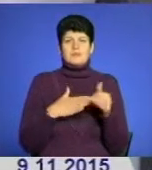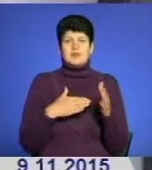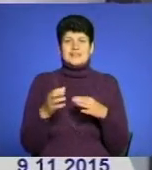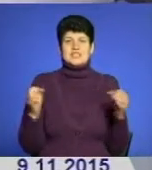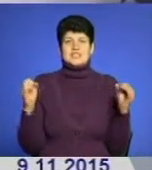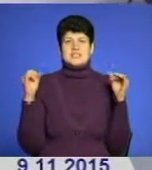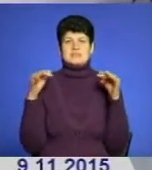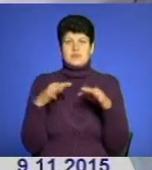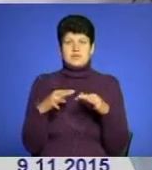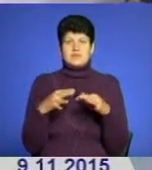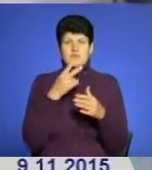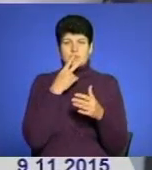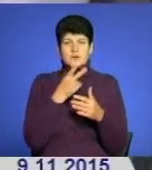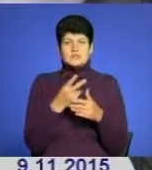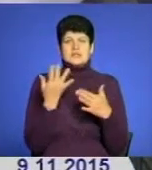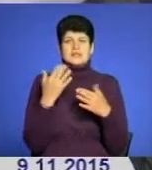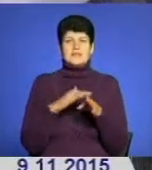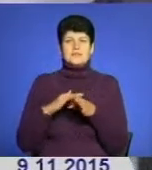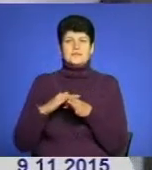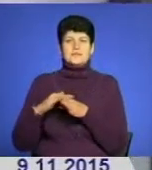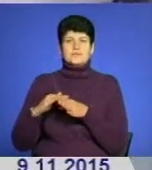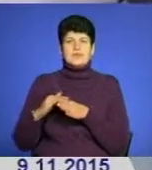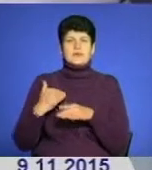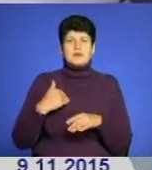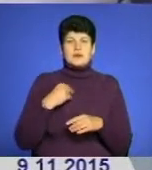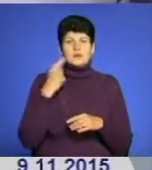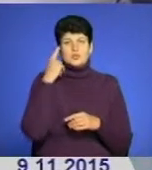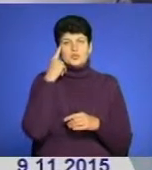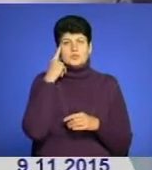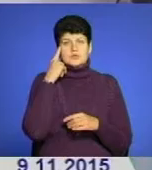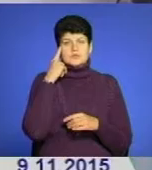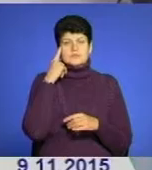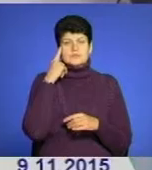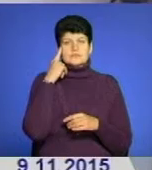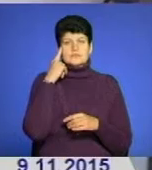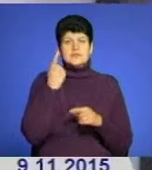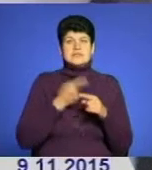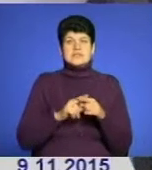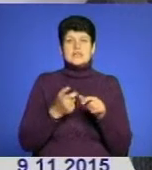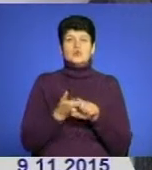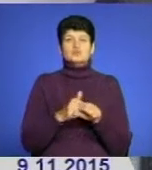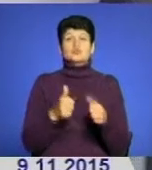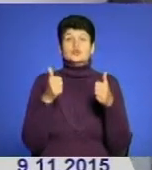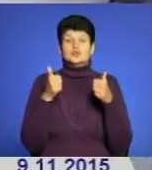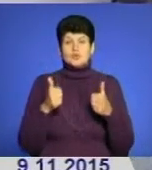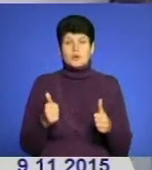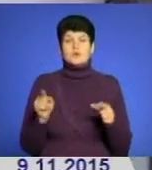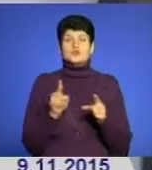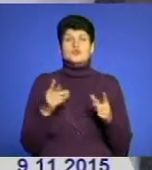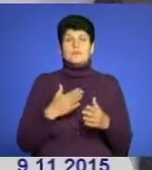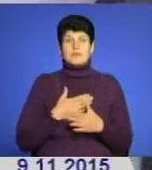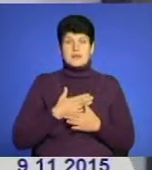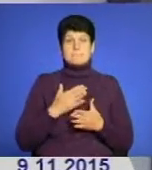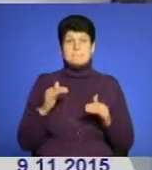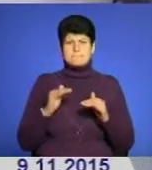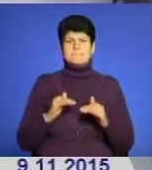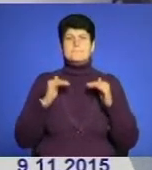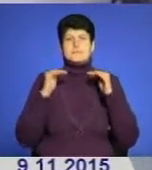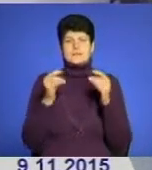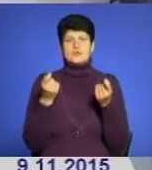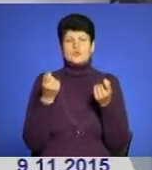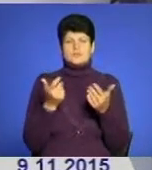збірна зібрана, бачите, скільки таких фамілій. І я думаю, одно, що це дуже добре, що ми піднялись трохи